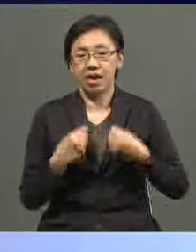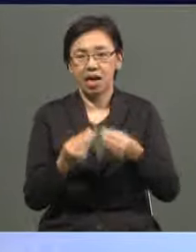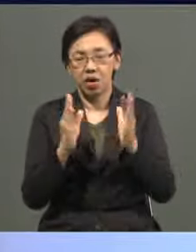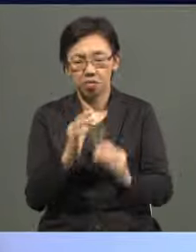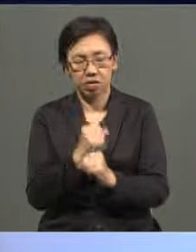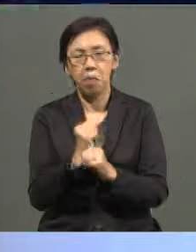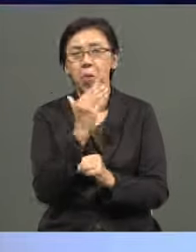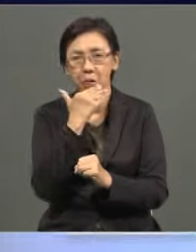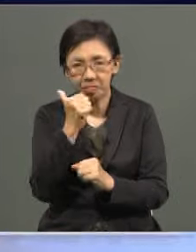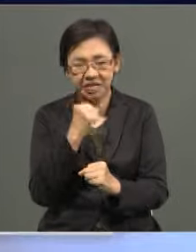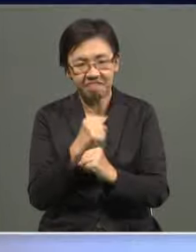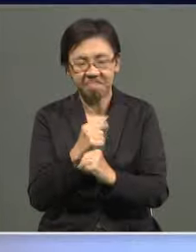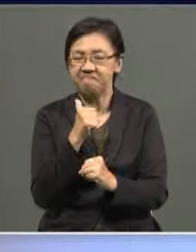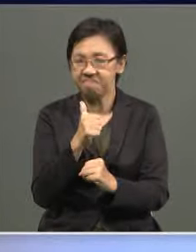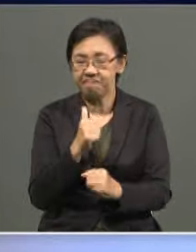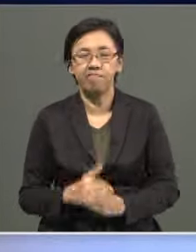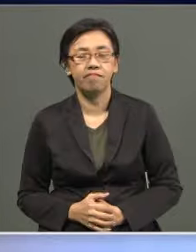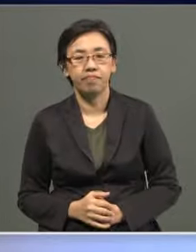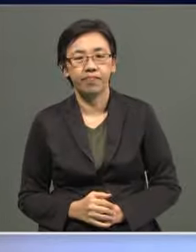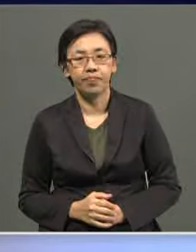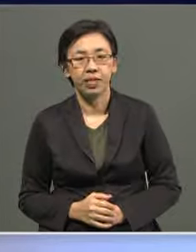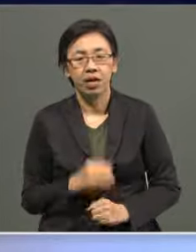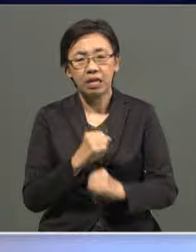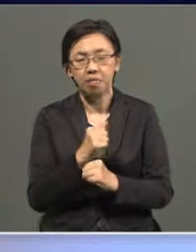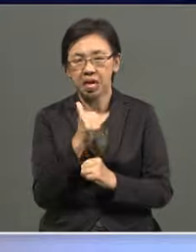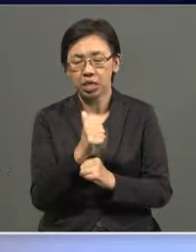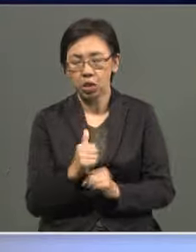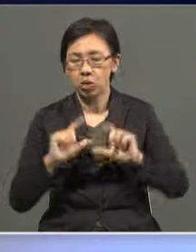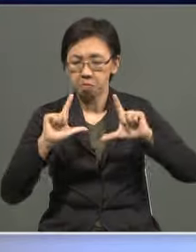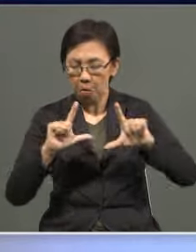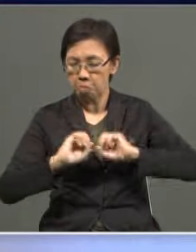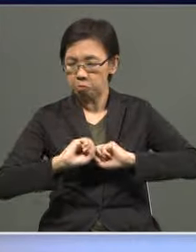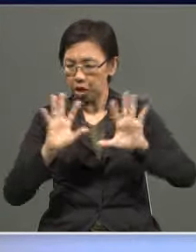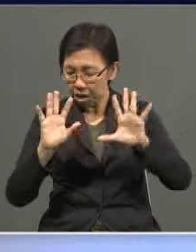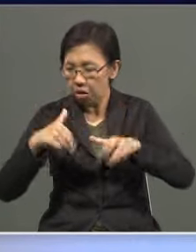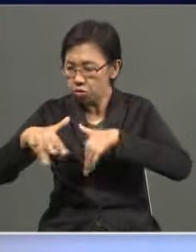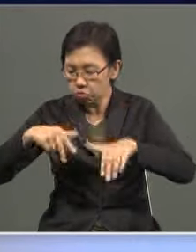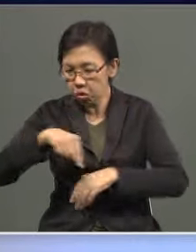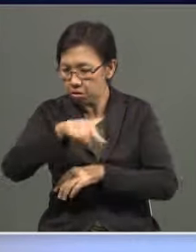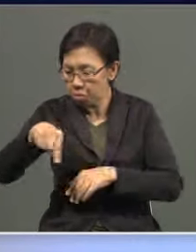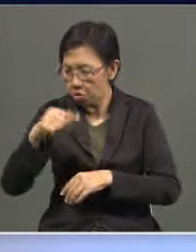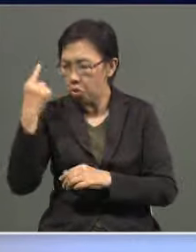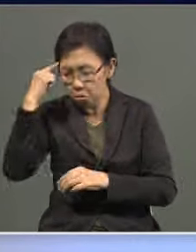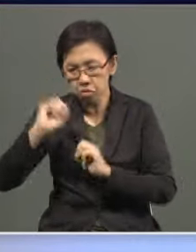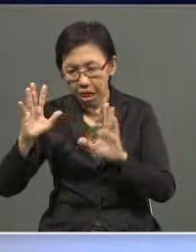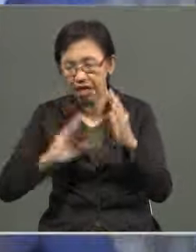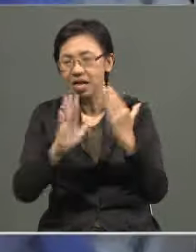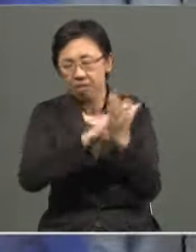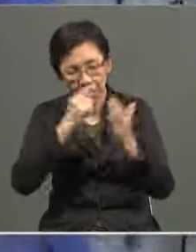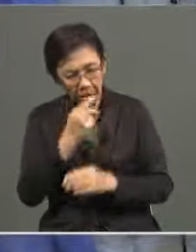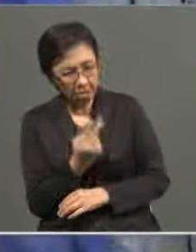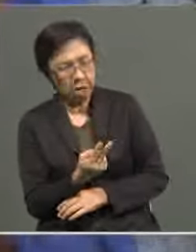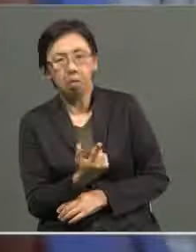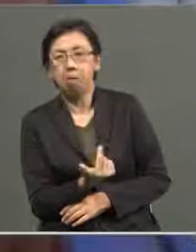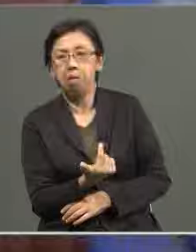ทำความดีนะครับซึ่งมีผลงานโดดเด่นเป็นที่ประจักษ์ต่อสาธารณชนและประเทศชาติให้เป็นแรงบันดาลใจรวมทั้ง